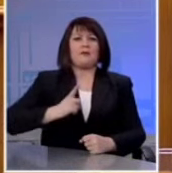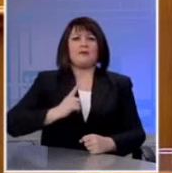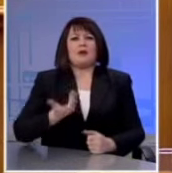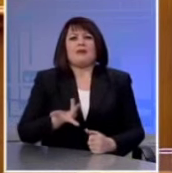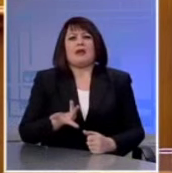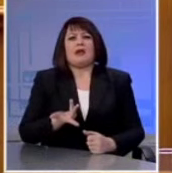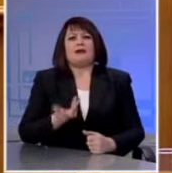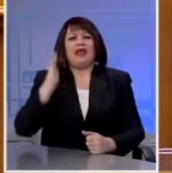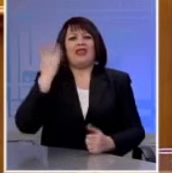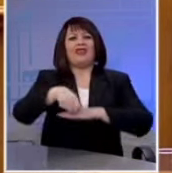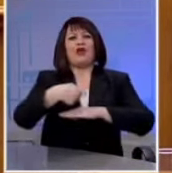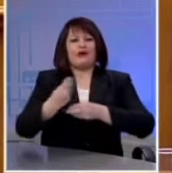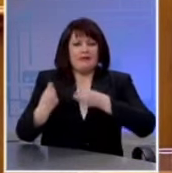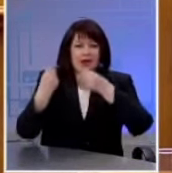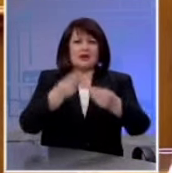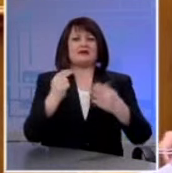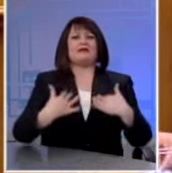να φτάσουν αυτές οι δικογραφίες στη Βουλή.